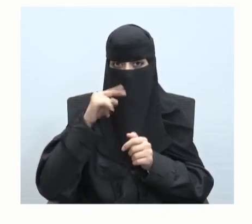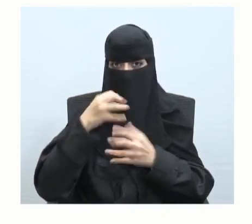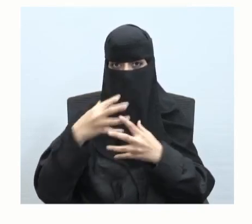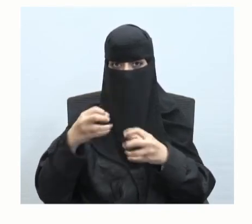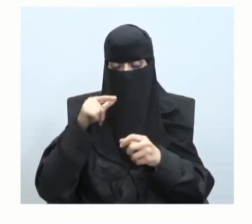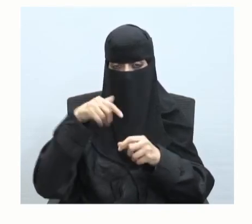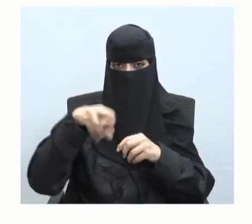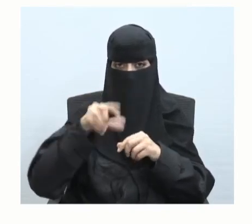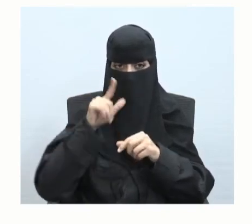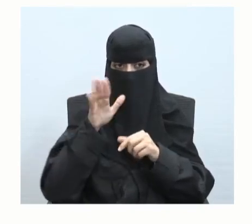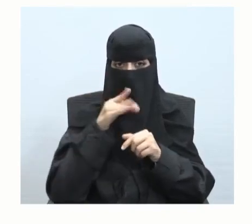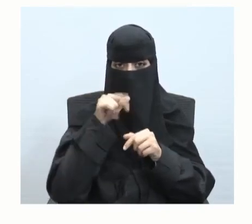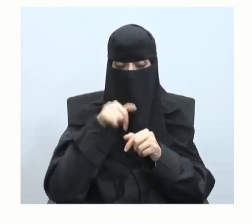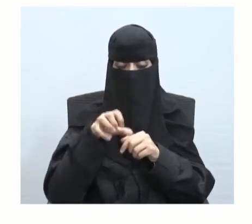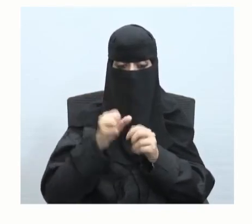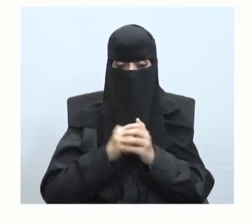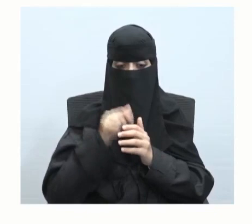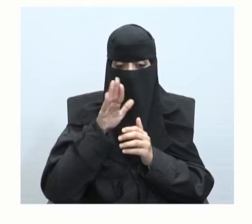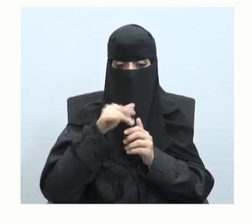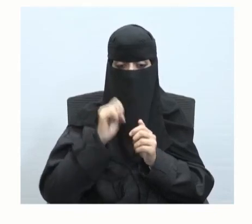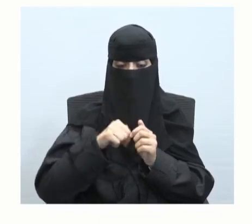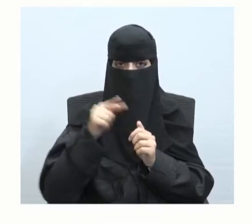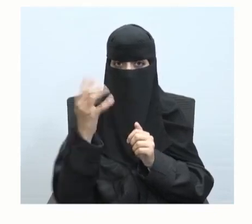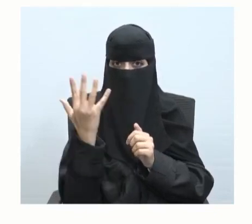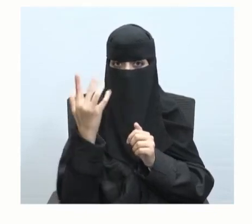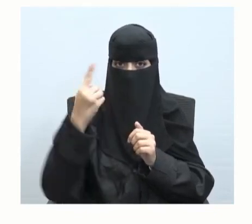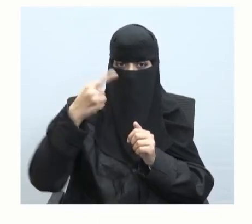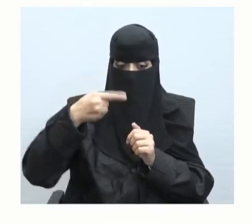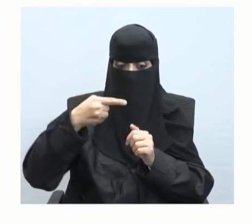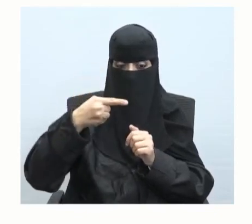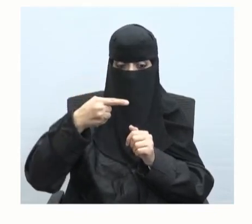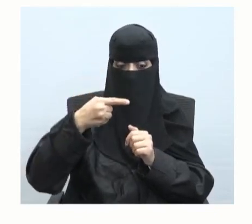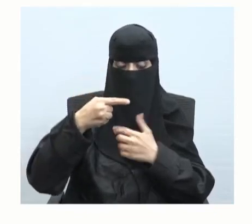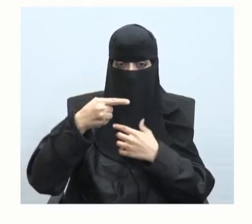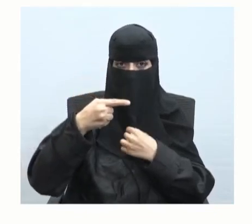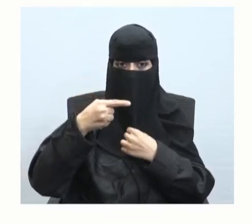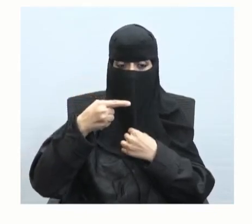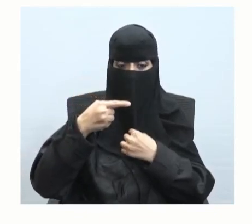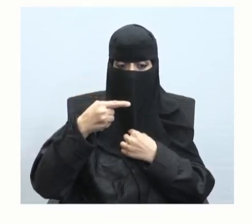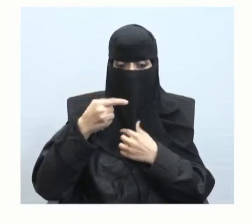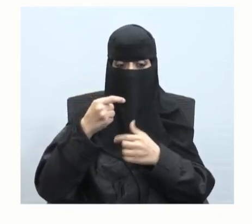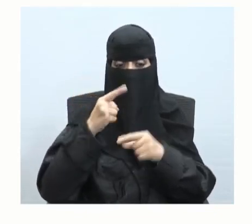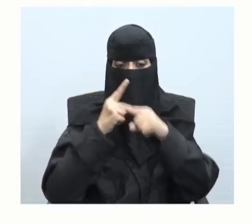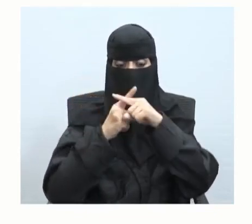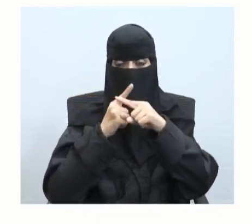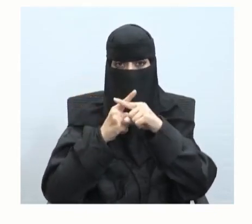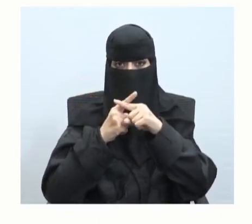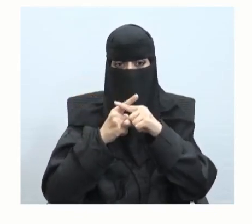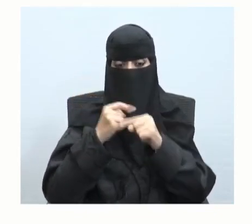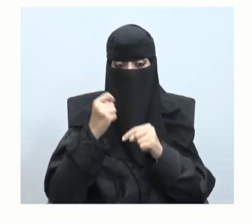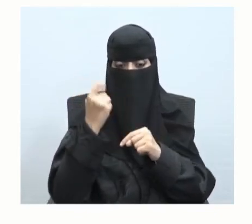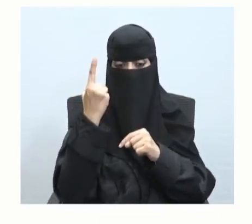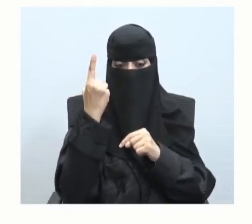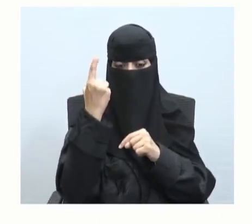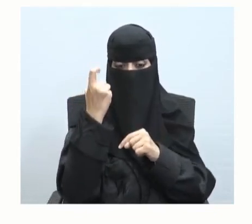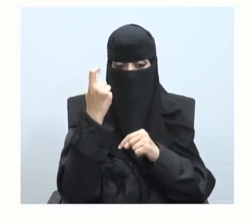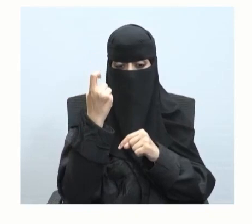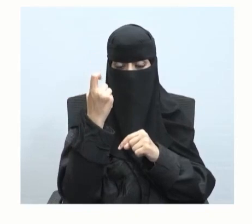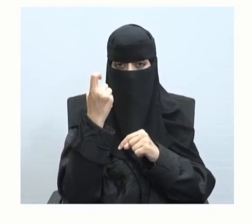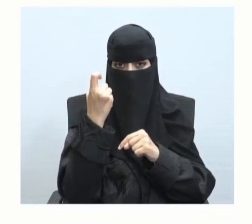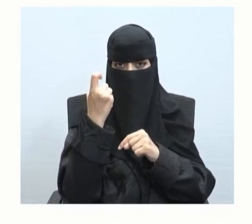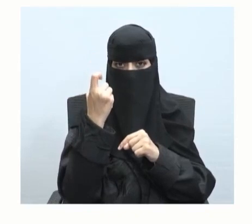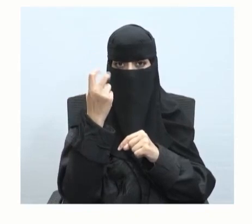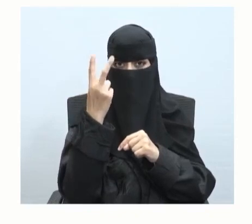تضيع اي فقره من هذه الفقرات قم من بيت خال الارقام التاليه 15 مضروبه في